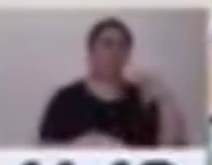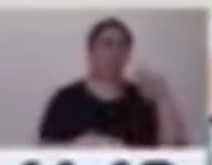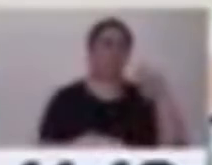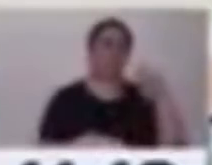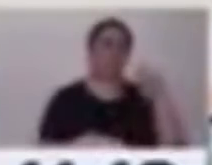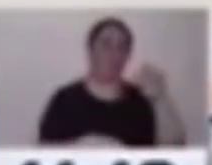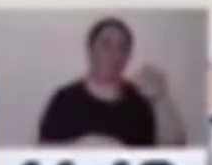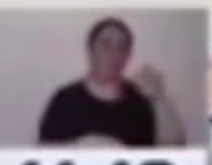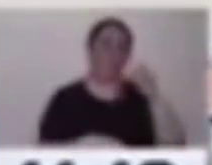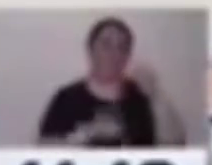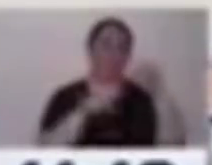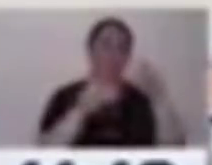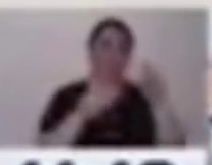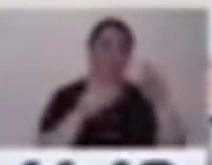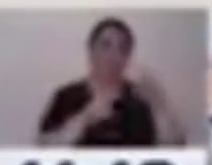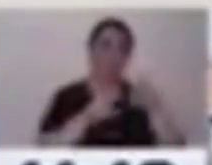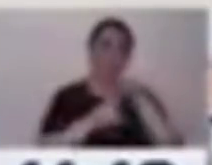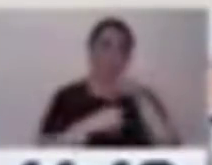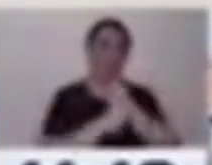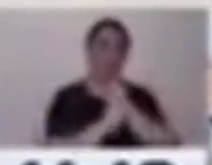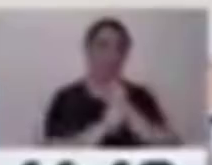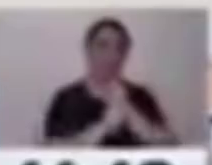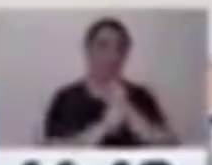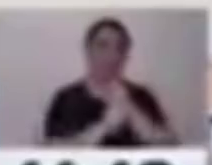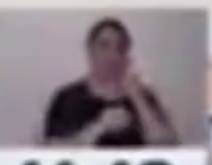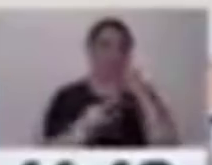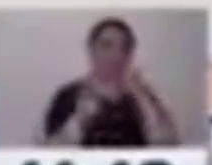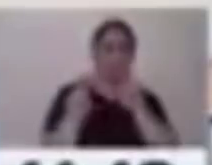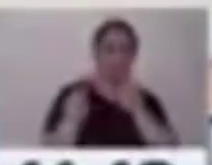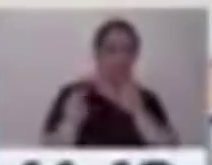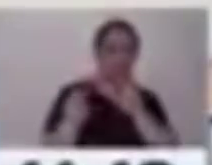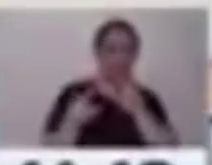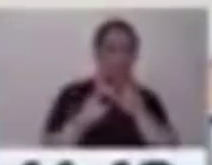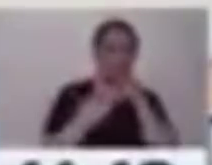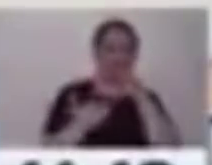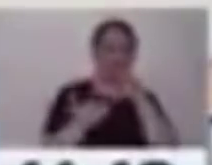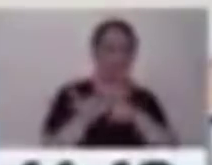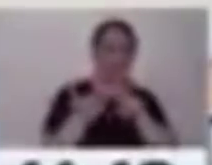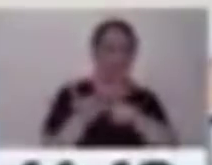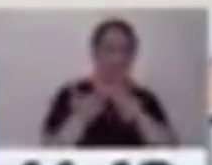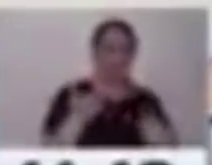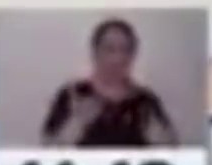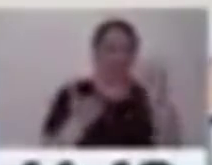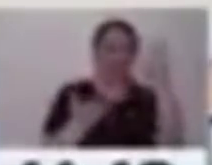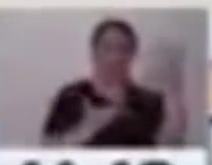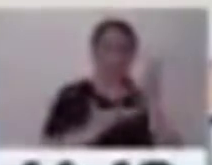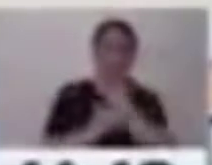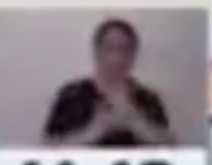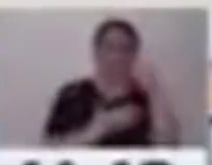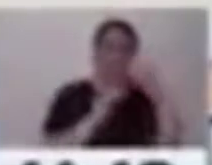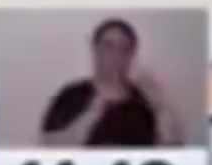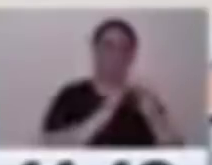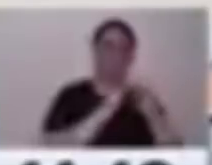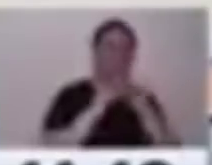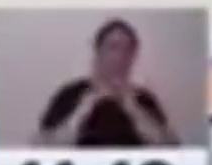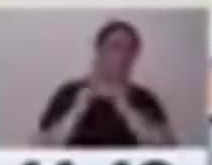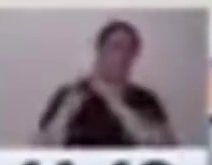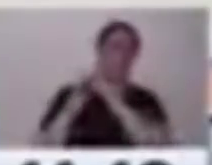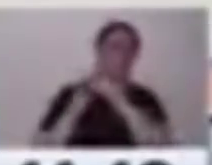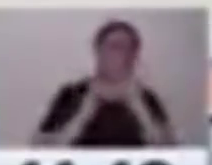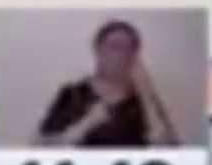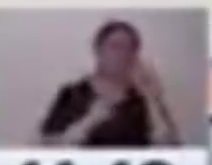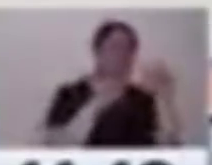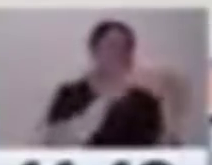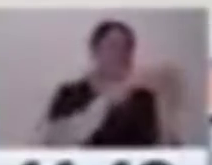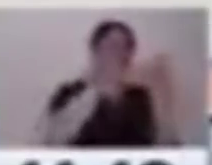o sa kuryente at iba pang mga pag-aari niya. Pagkatapos po nito ay ipapaskil natin itong mga